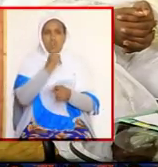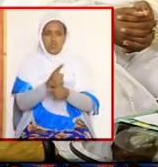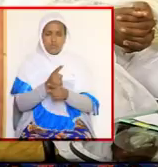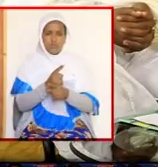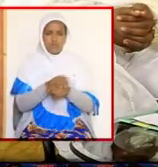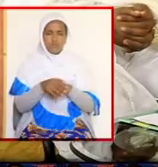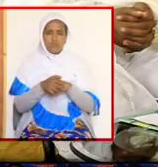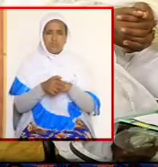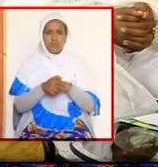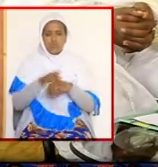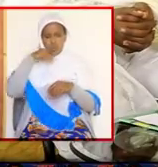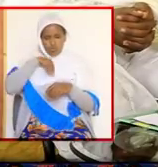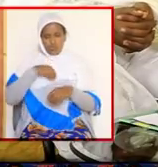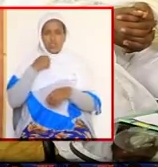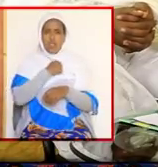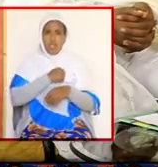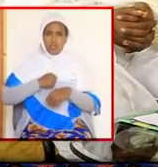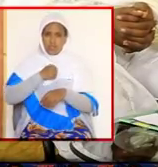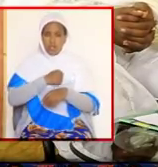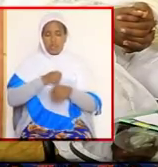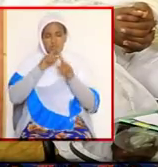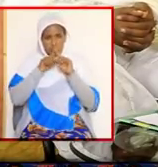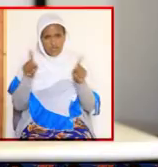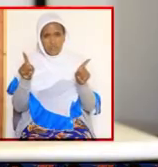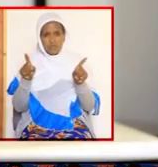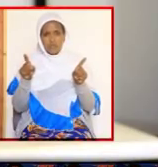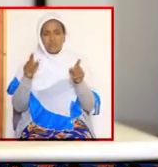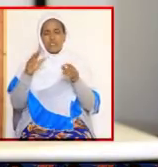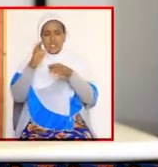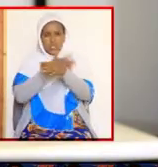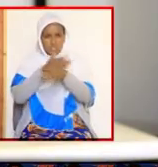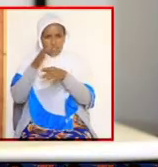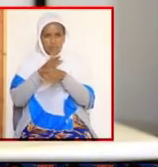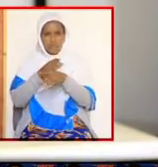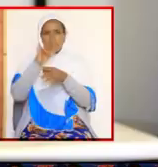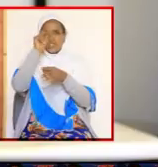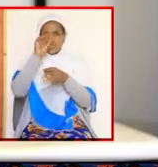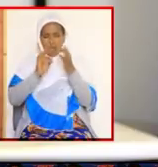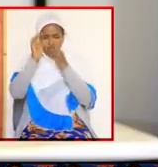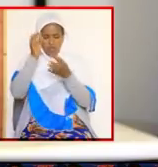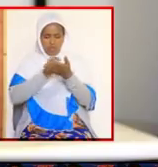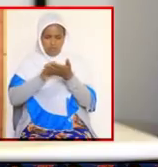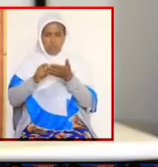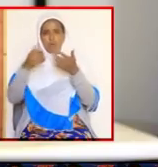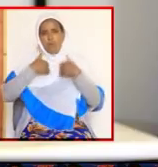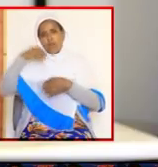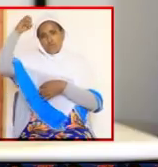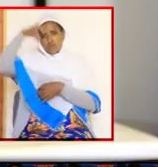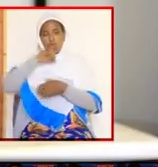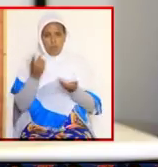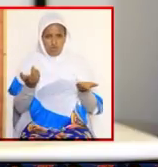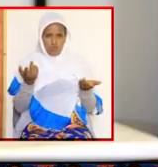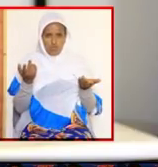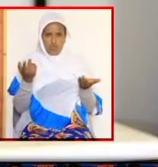በእውነት ውስጤ ያዝናል። ለምን ግጥም ድርሰት የሚደርሰው ባለው ጸጋ፣